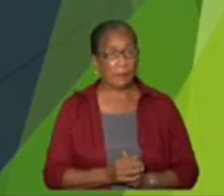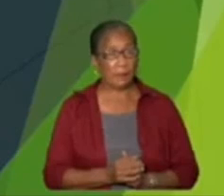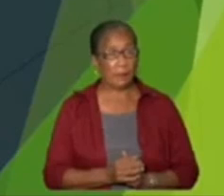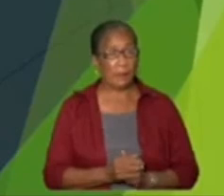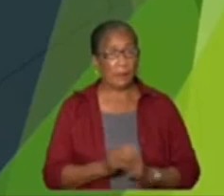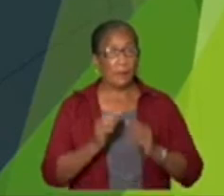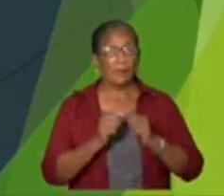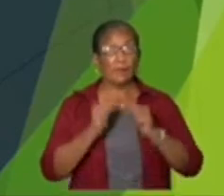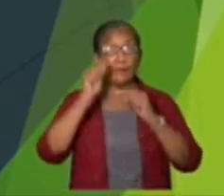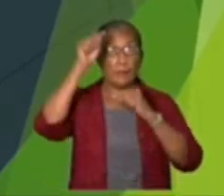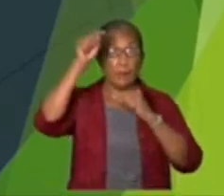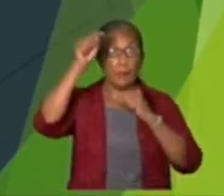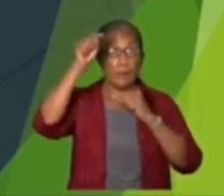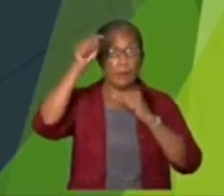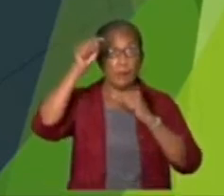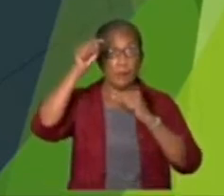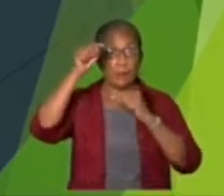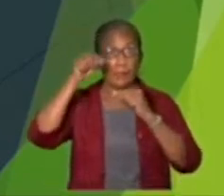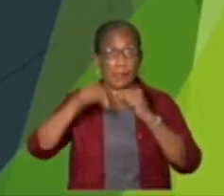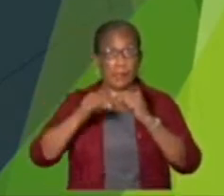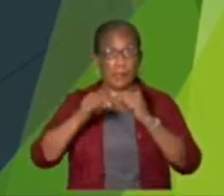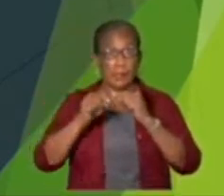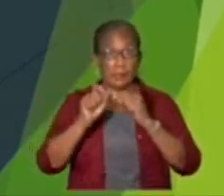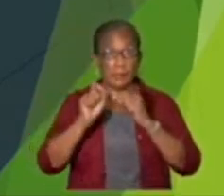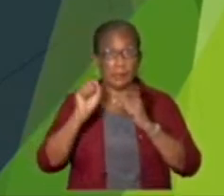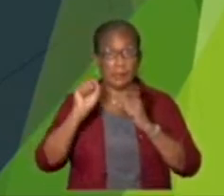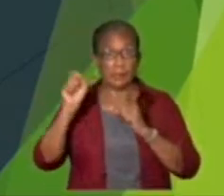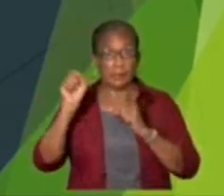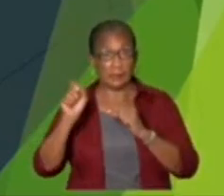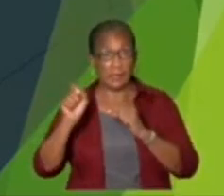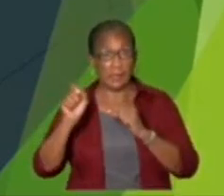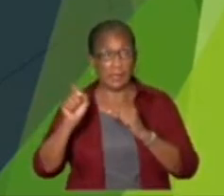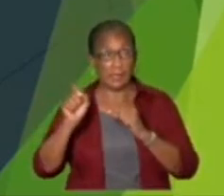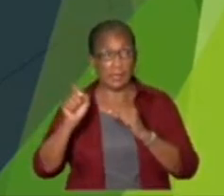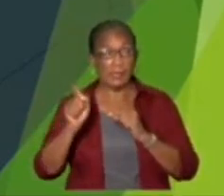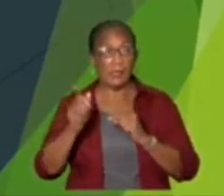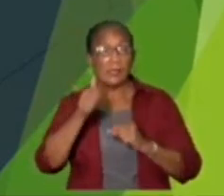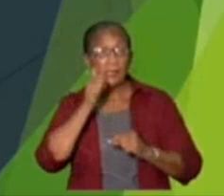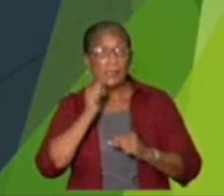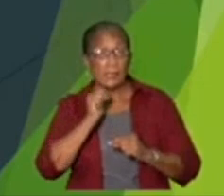Bovenaan het reproductiegetal. Daar zaten we tot gisteren op